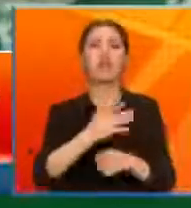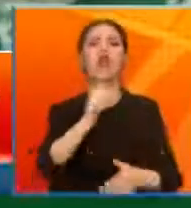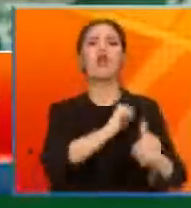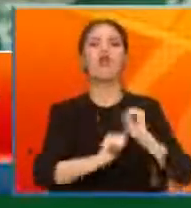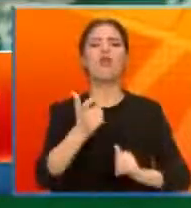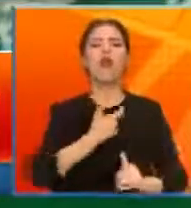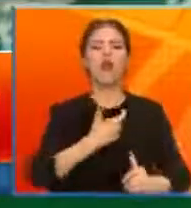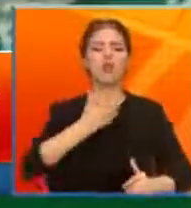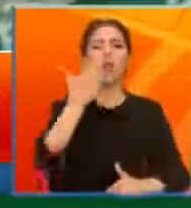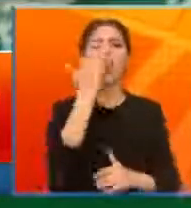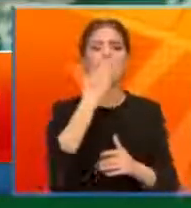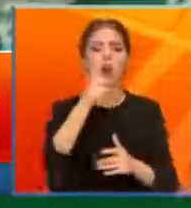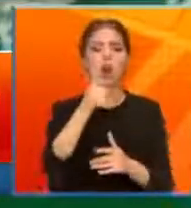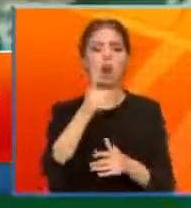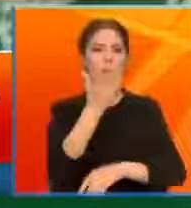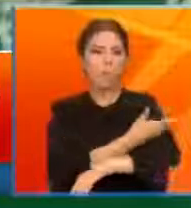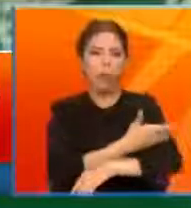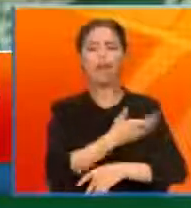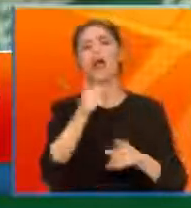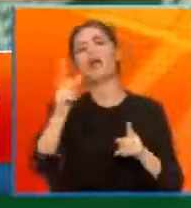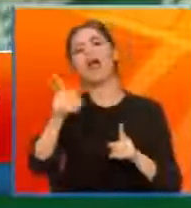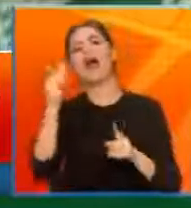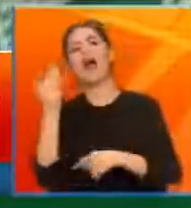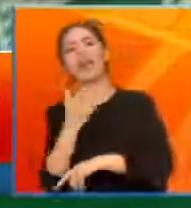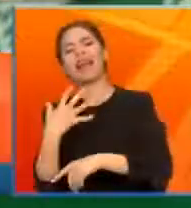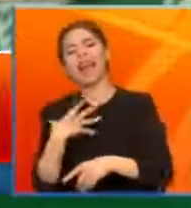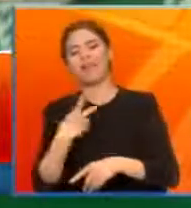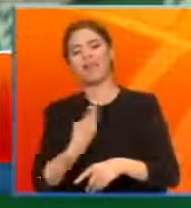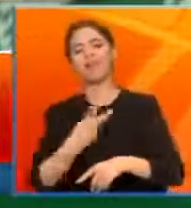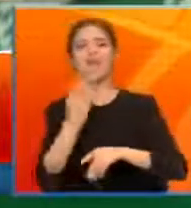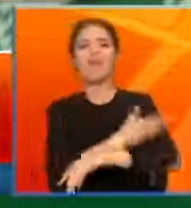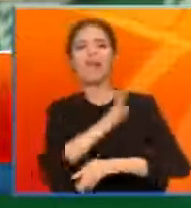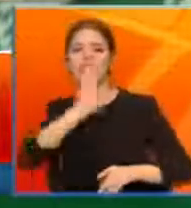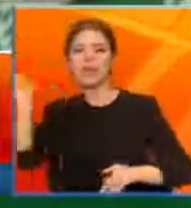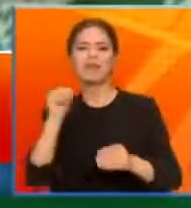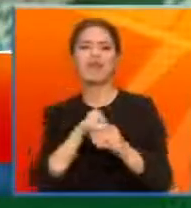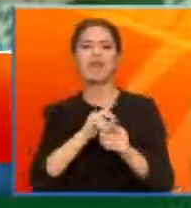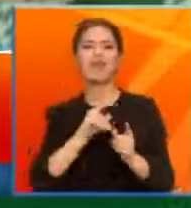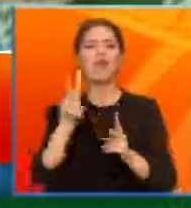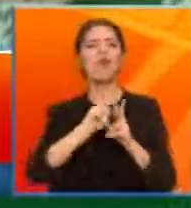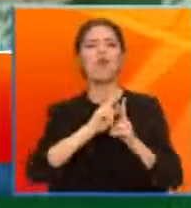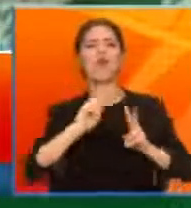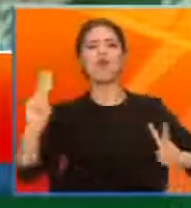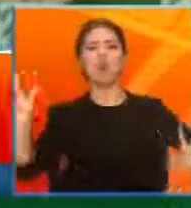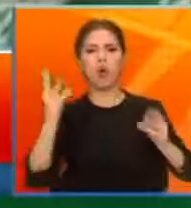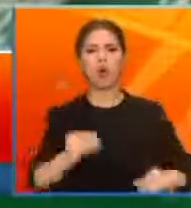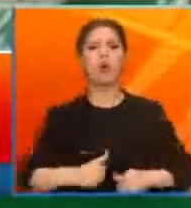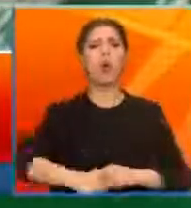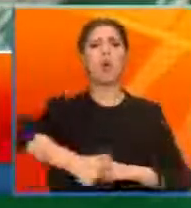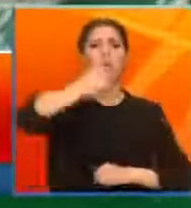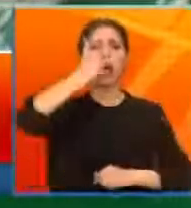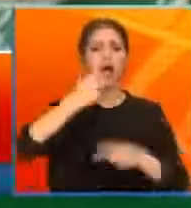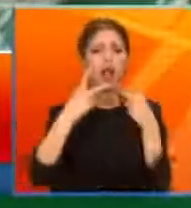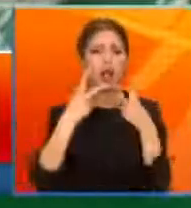öğrencileri okudukları şehirlerden ailelerinin yanına, memleketlerine dönmek için otogarlarda uzun kuyruklar oluşturdu. Ve bakanlığın açıkladığı